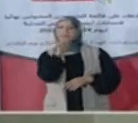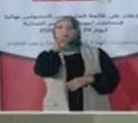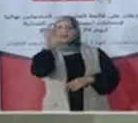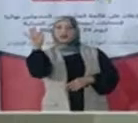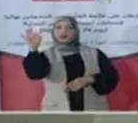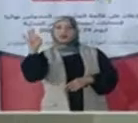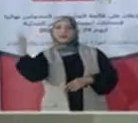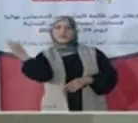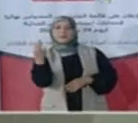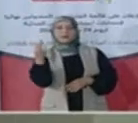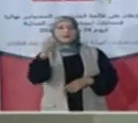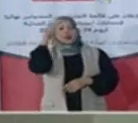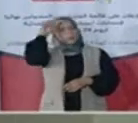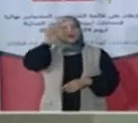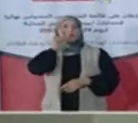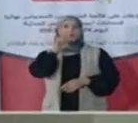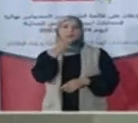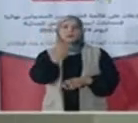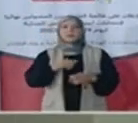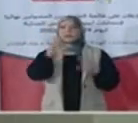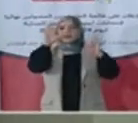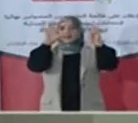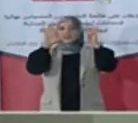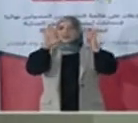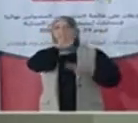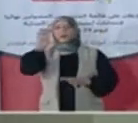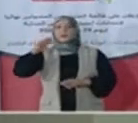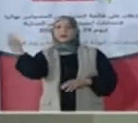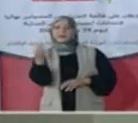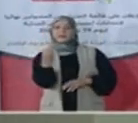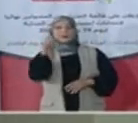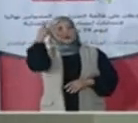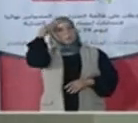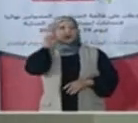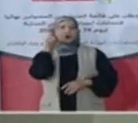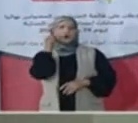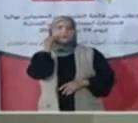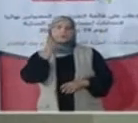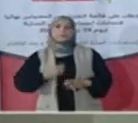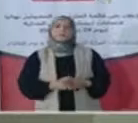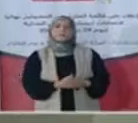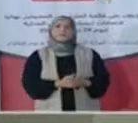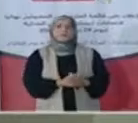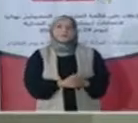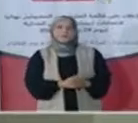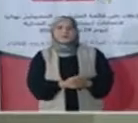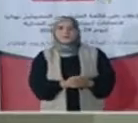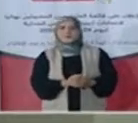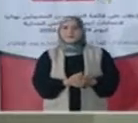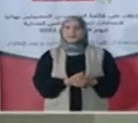51% بالنسبة للإناث و 49% للذكور.